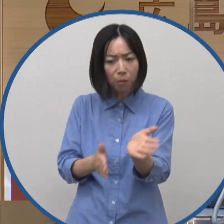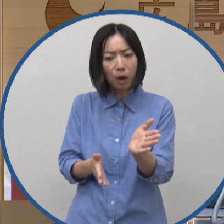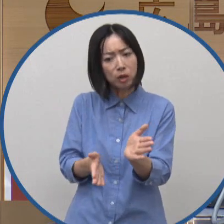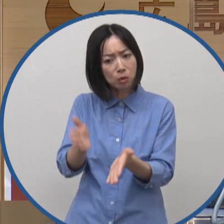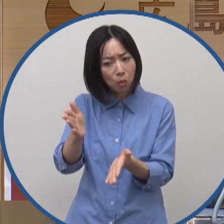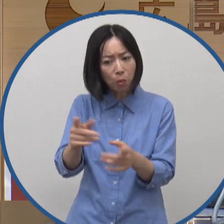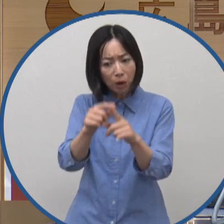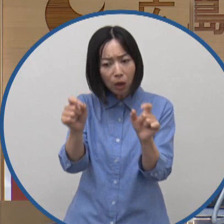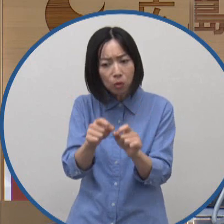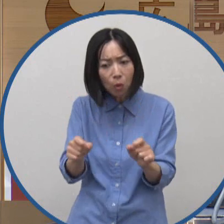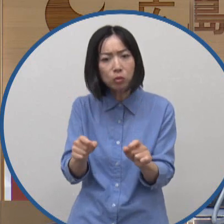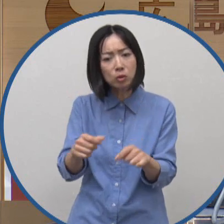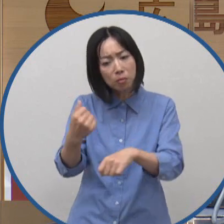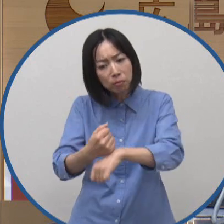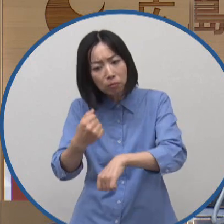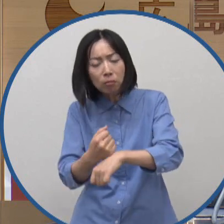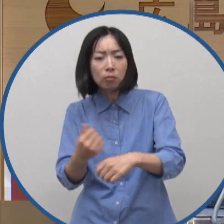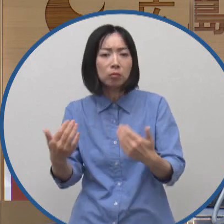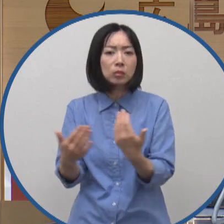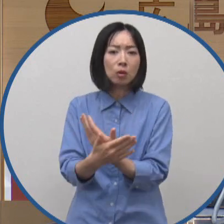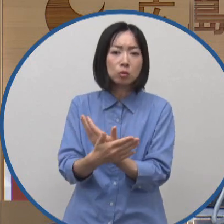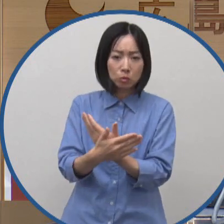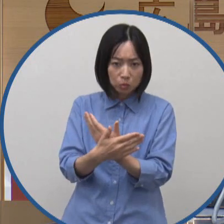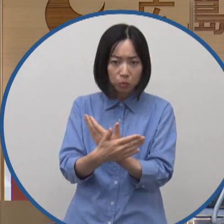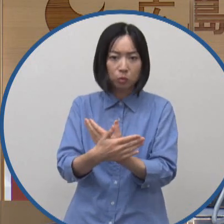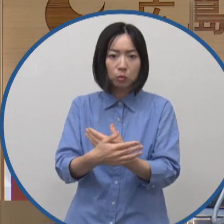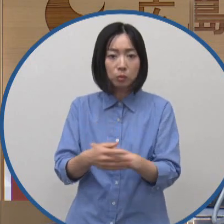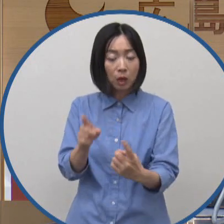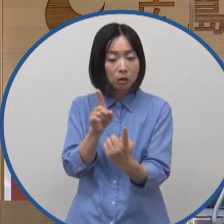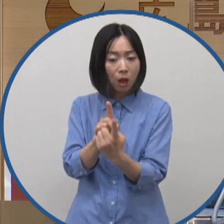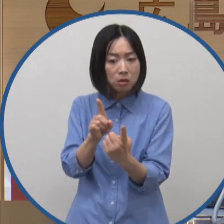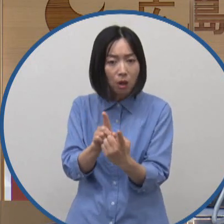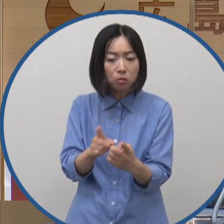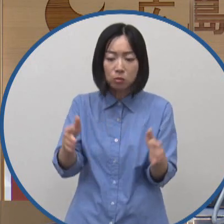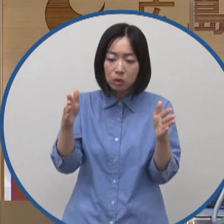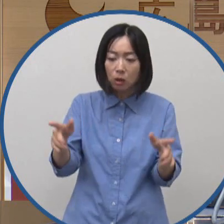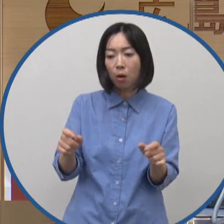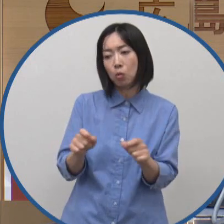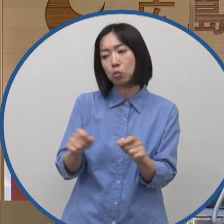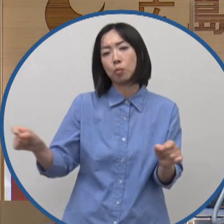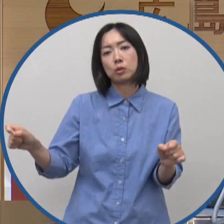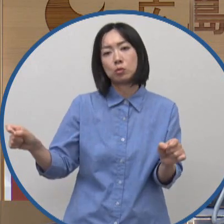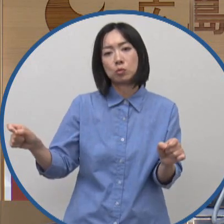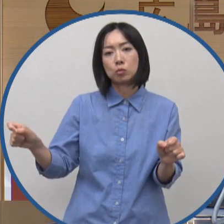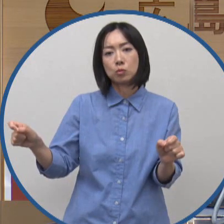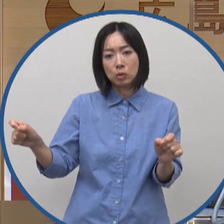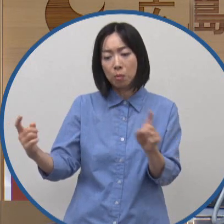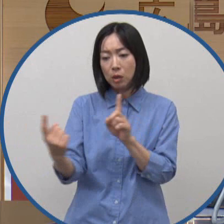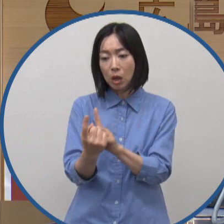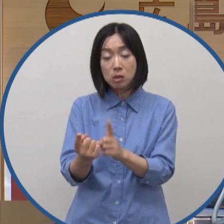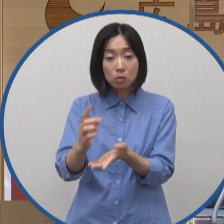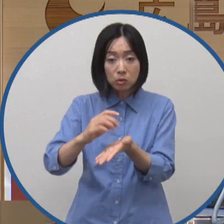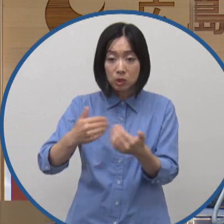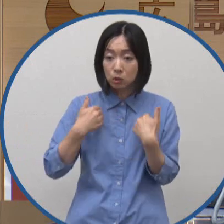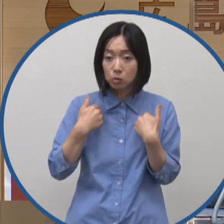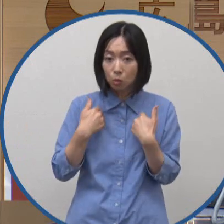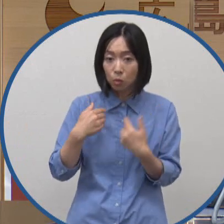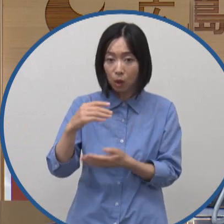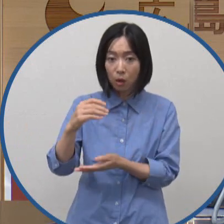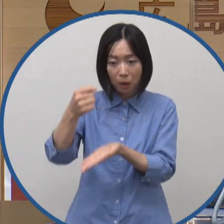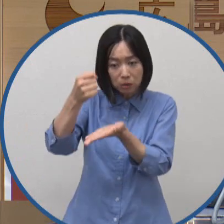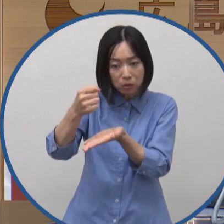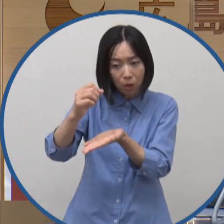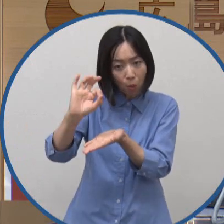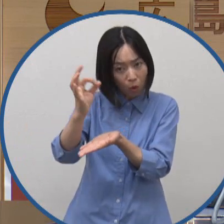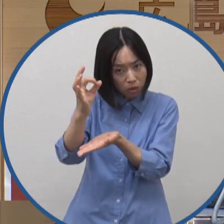ならなくなる可能性もありますし、当然に対策期間を延びて対策に必要な財政的